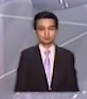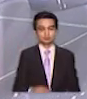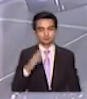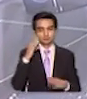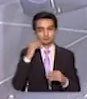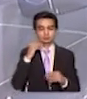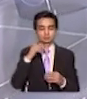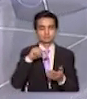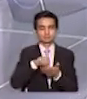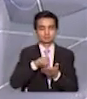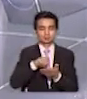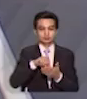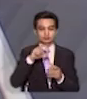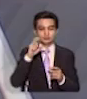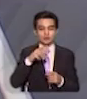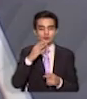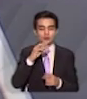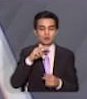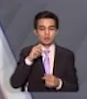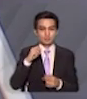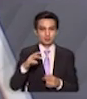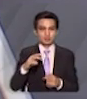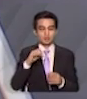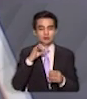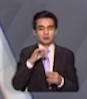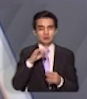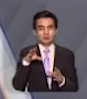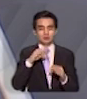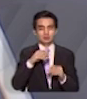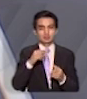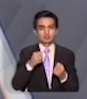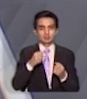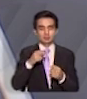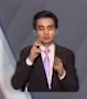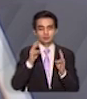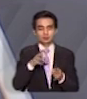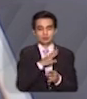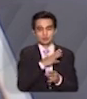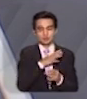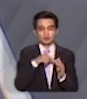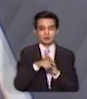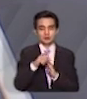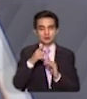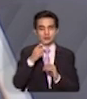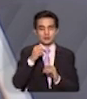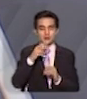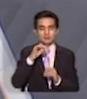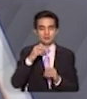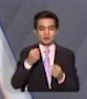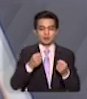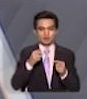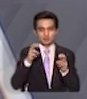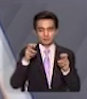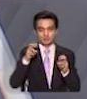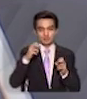Алматыда актриса Шолпан Елгезекова мен құрбысының және олар отырған көлік жүргізушісінің өліміне себепші болған Гелендвагеннің жүргізушісі